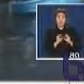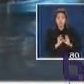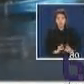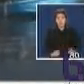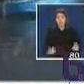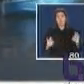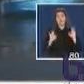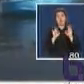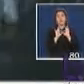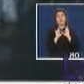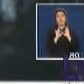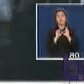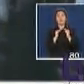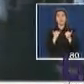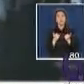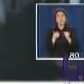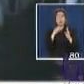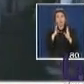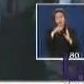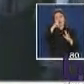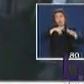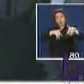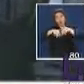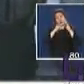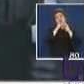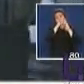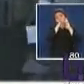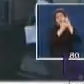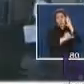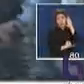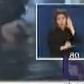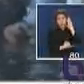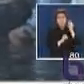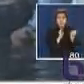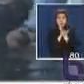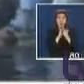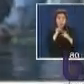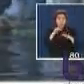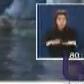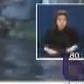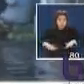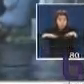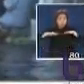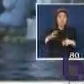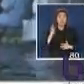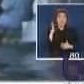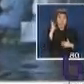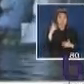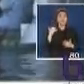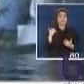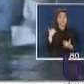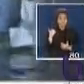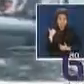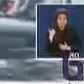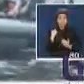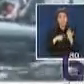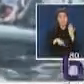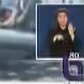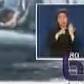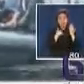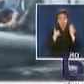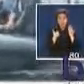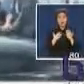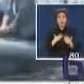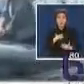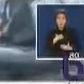นว่ายังมีคนไทยอีกหลายจังหวัดที่ไม่ได้ประสบชะตากรรมกับเราในขณะนี้ต้อง